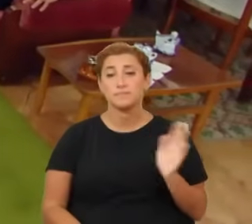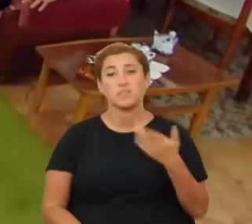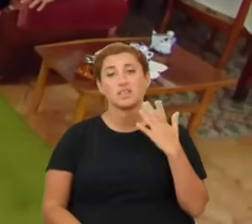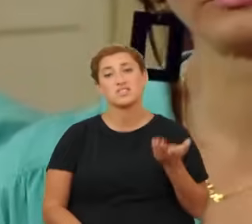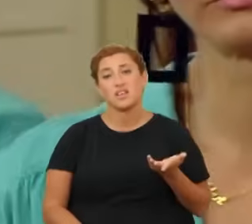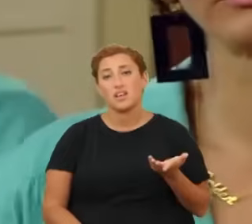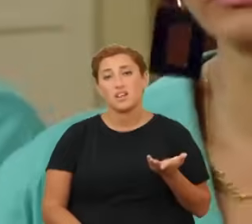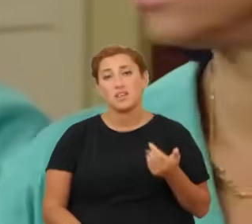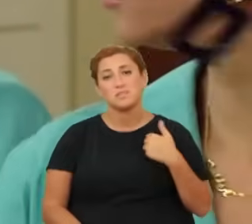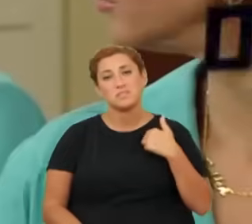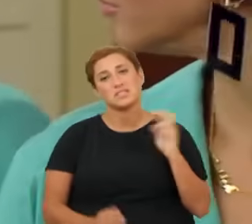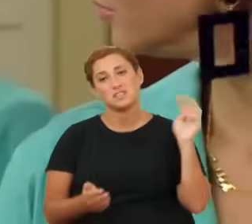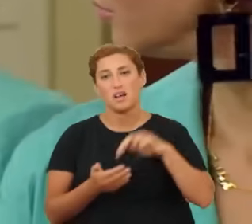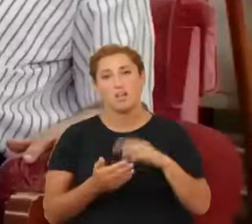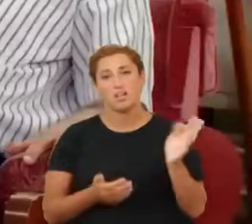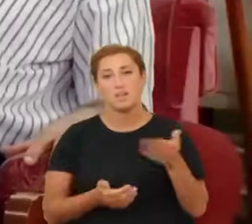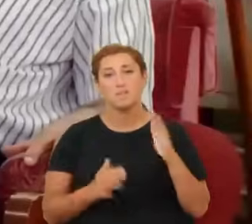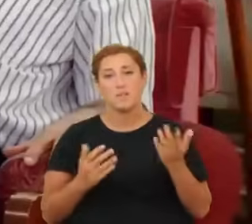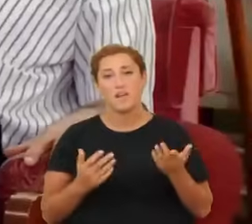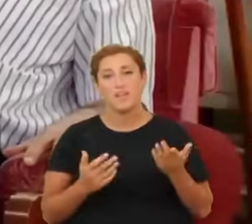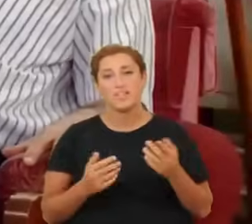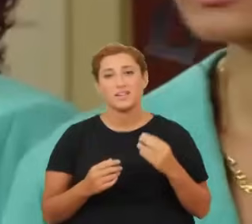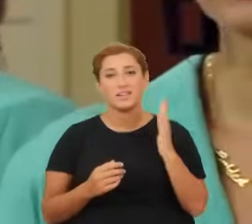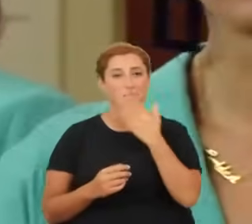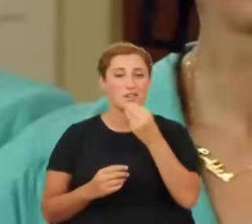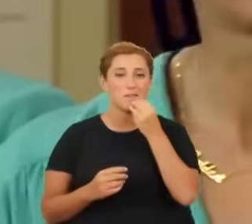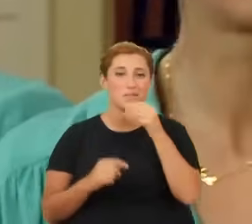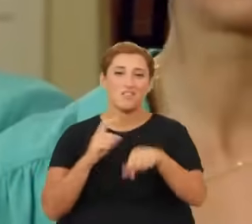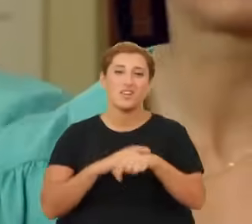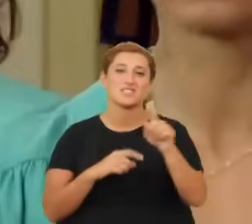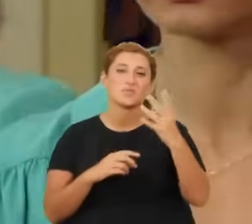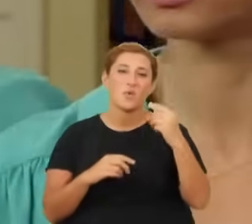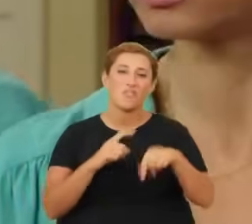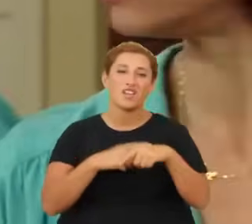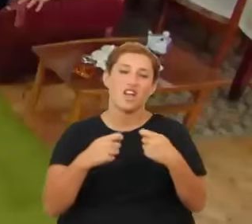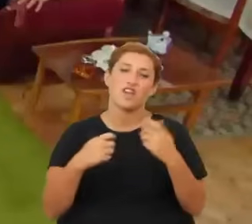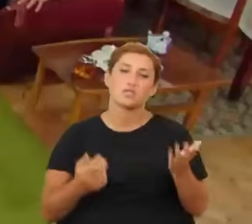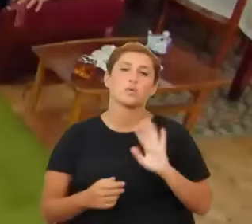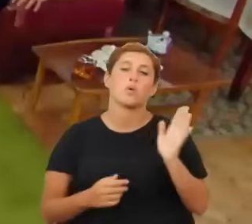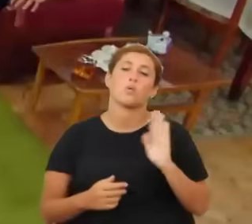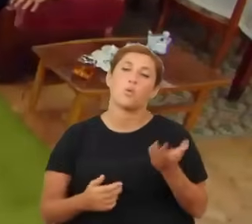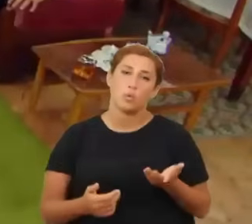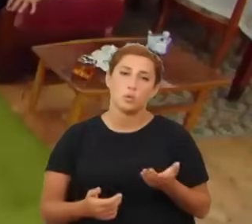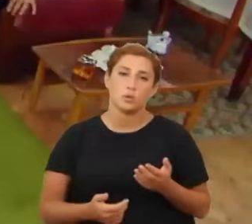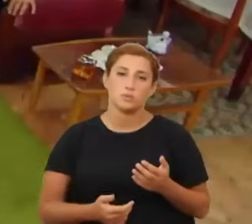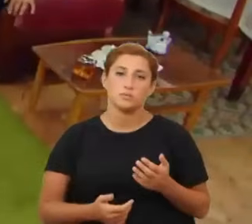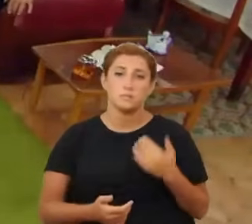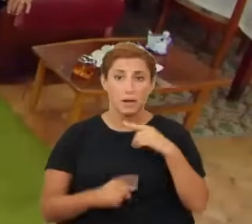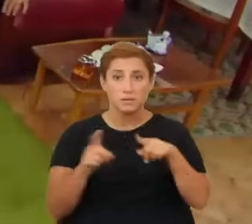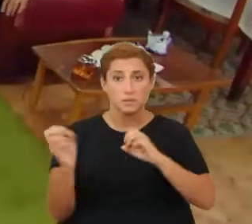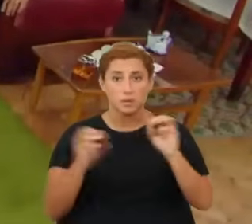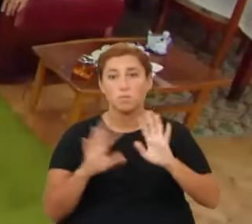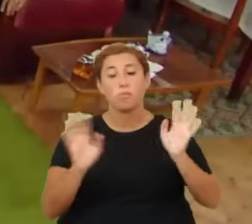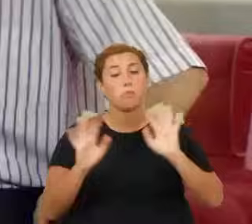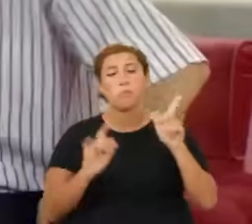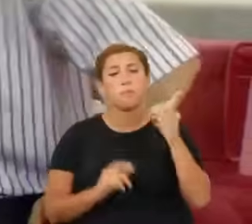Neyse artık biz kalkalım. Heh, yani kalkalım. İftar vakti, sizi epi oyaladık zaten. Yok, evet, hadi kalkalım. Ben bırakayım sizi.